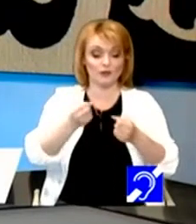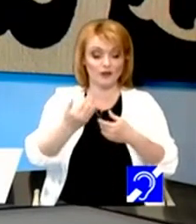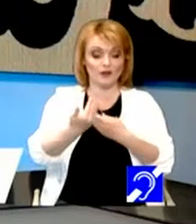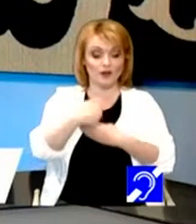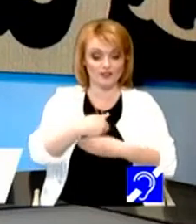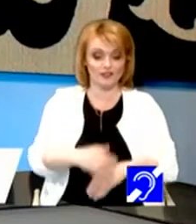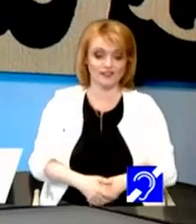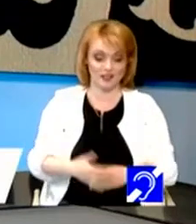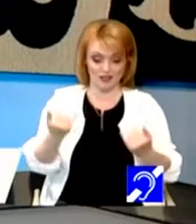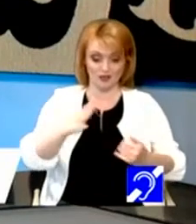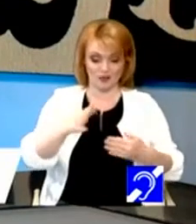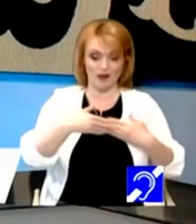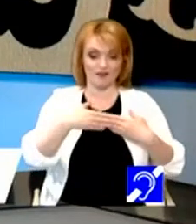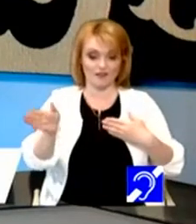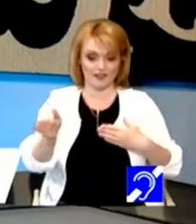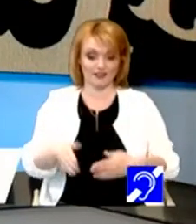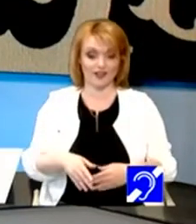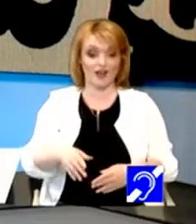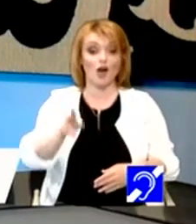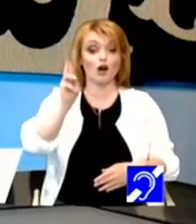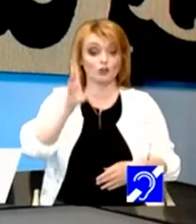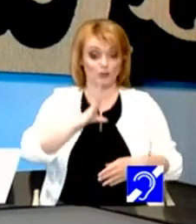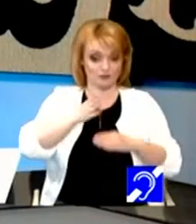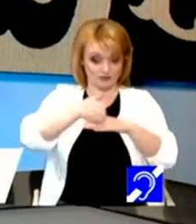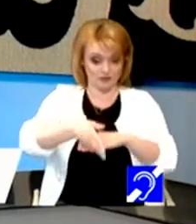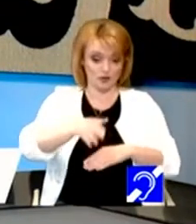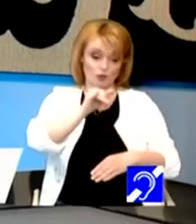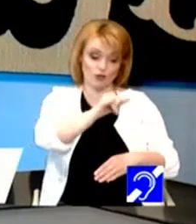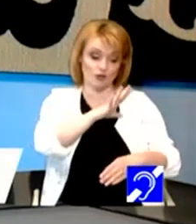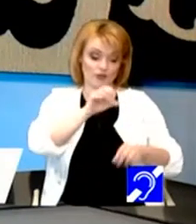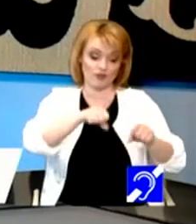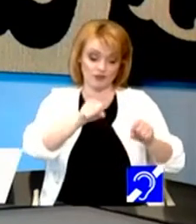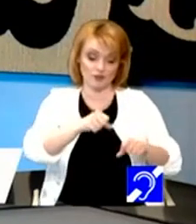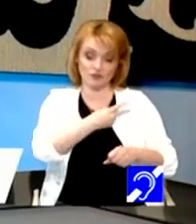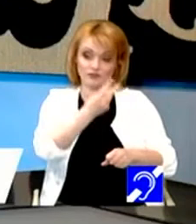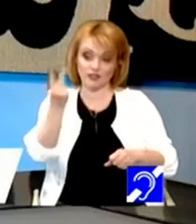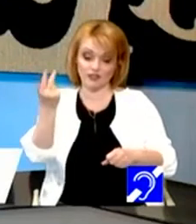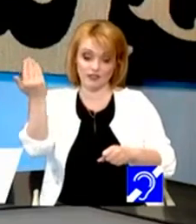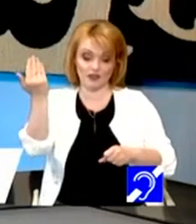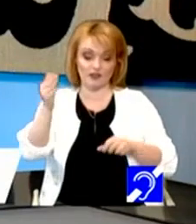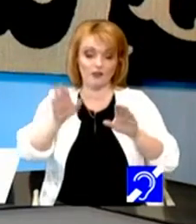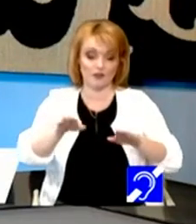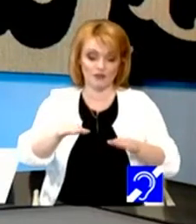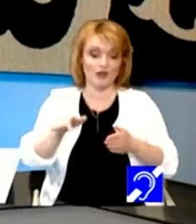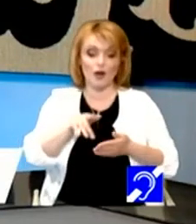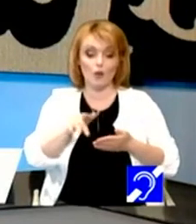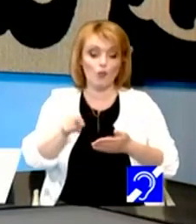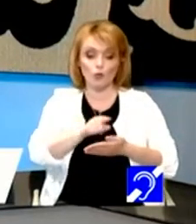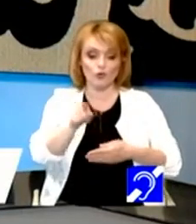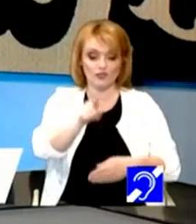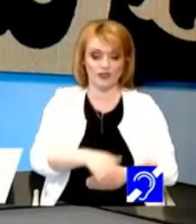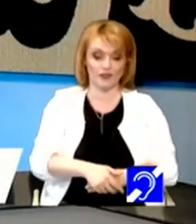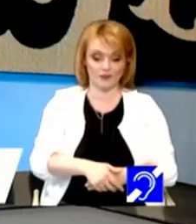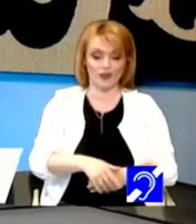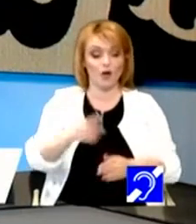deschis larg ușile. Vizitatorii care i-au trecut pragul au avut posibilitatea să viziteze Muzeul Monedelor Comemorative,